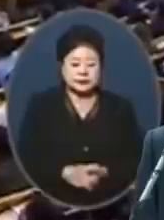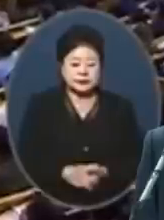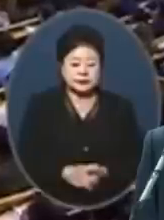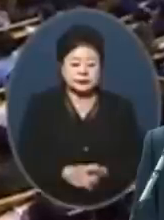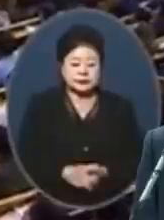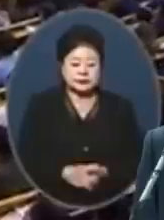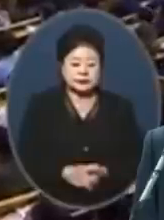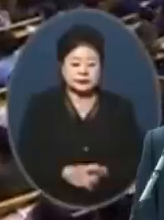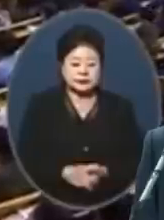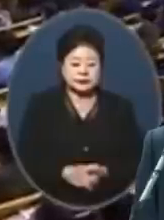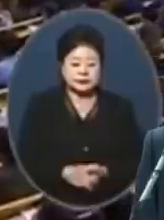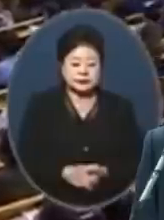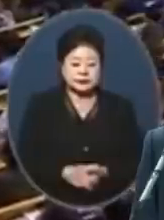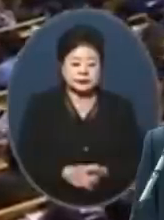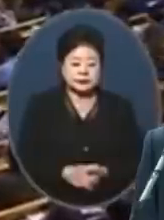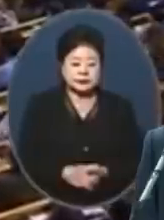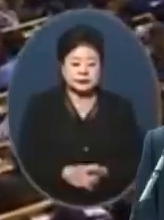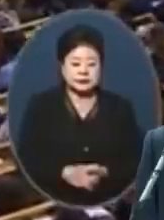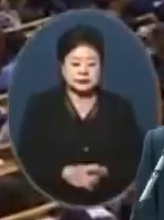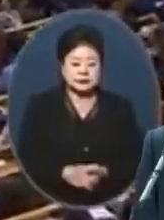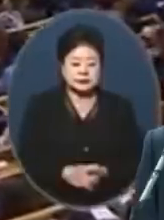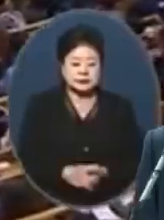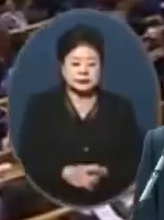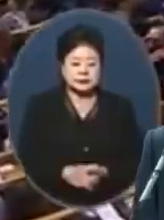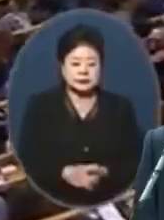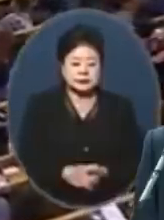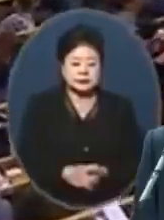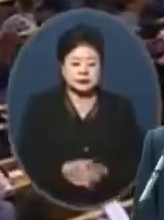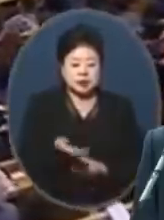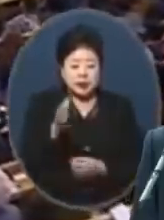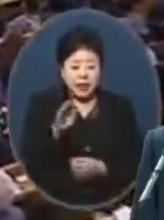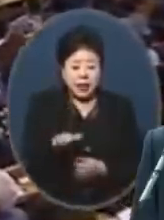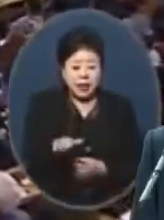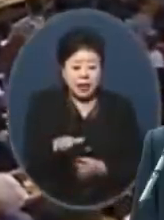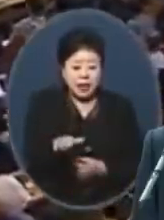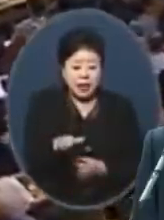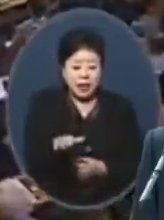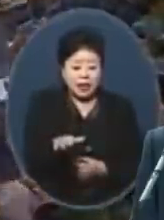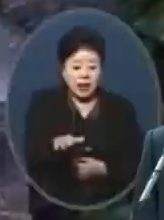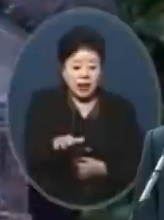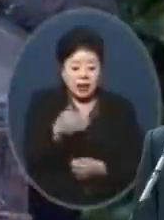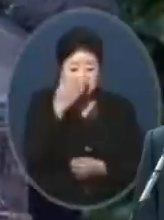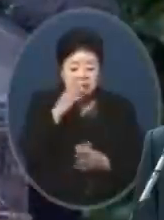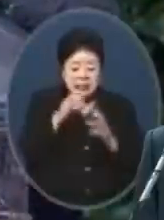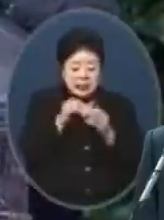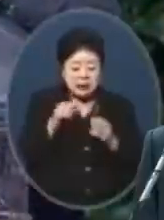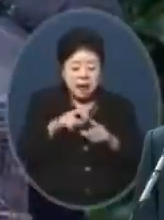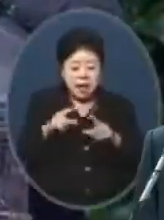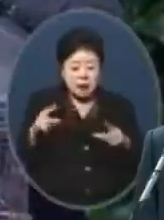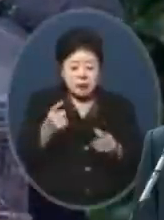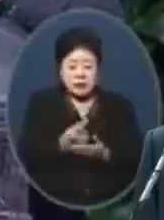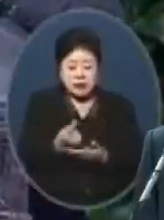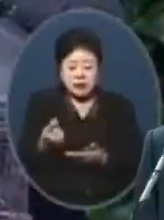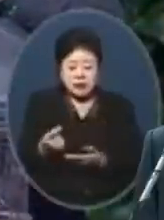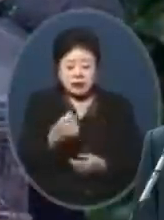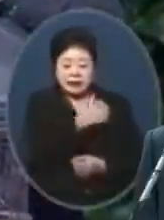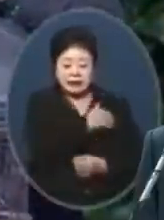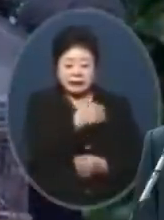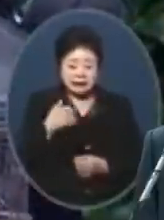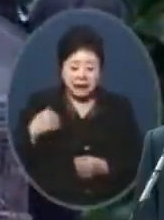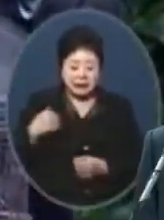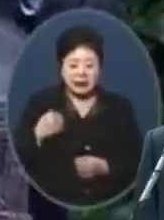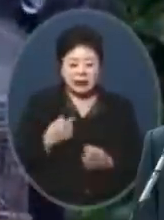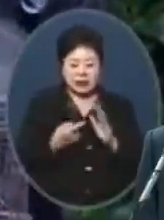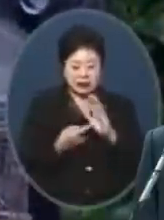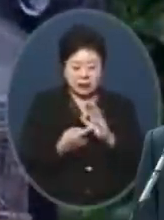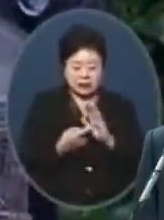were trying to keep them in prison as slaves. 그러나 이스라엘 백성이 애굽에서 나올 때 당당하게 나왔습니다.